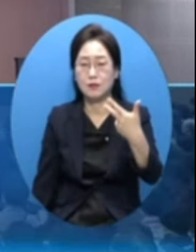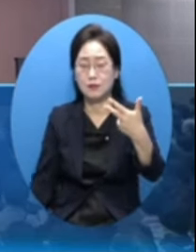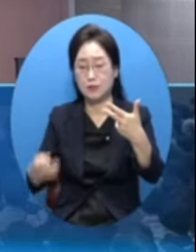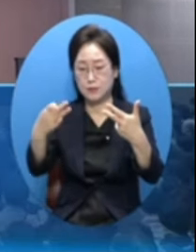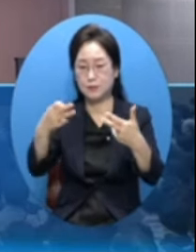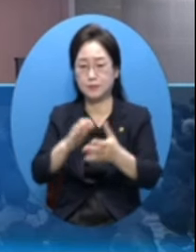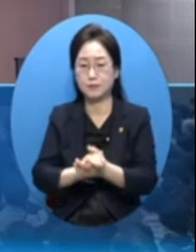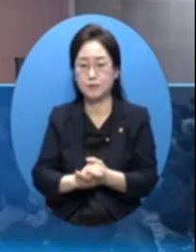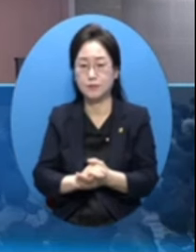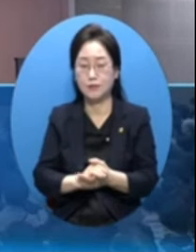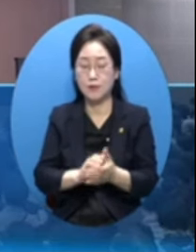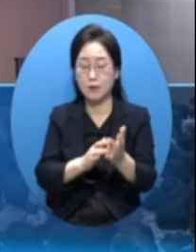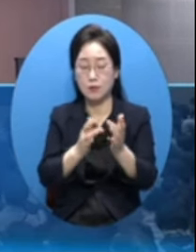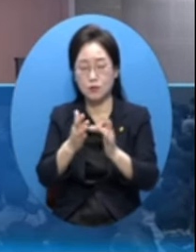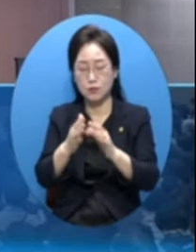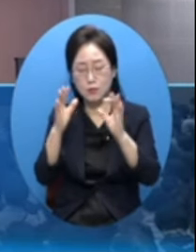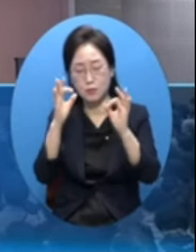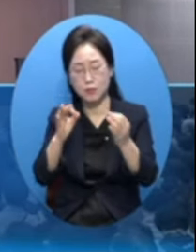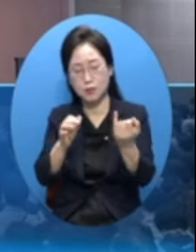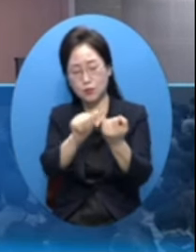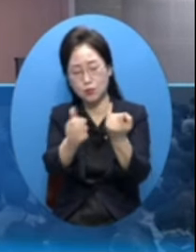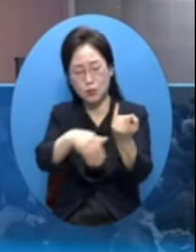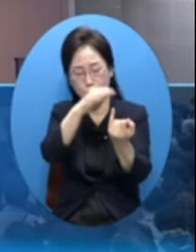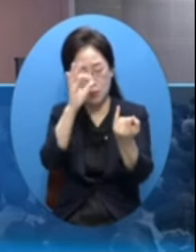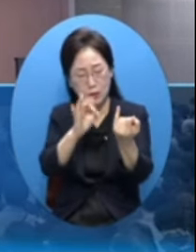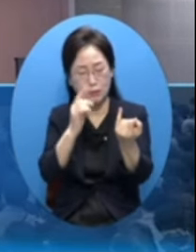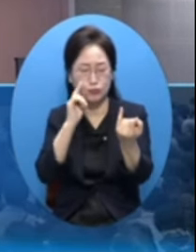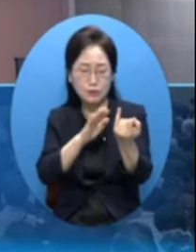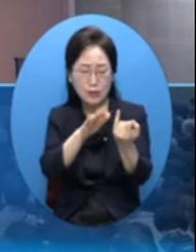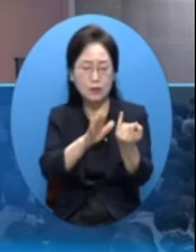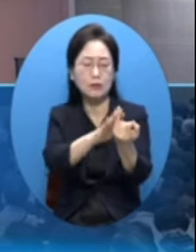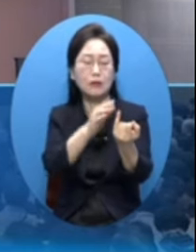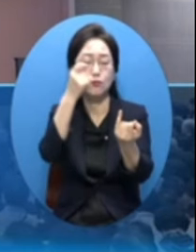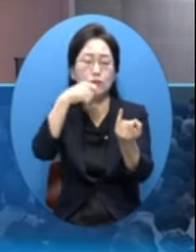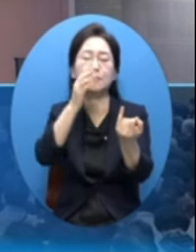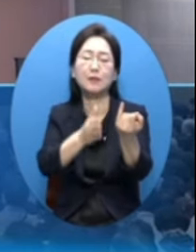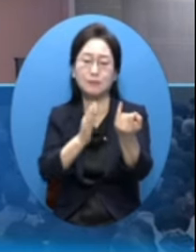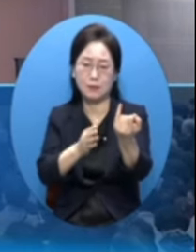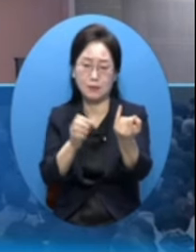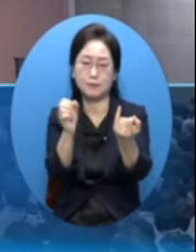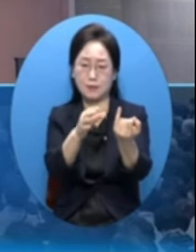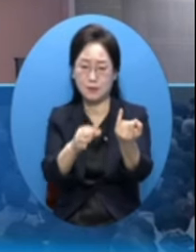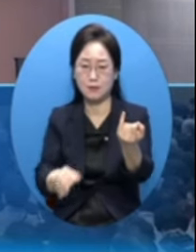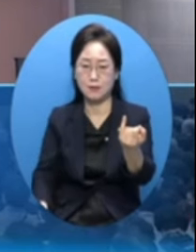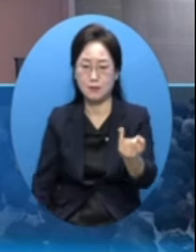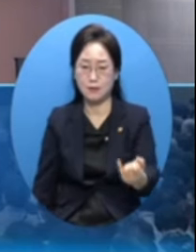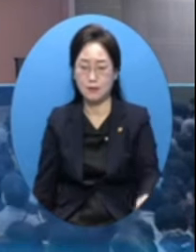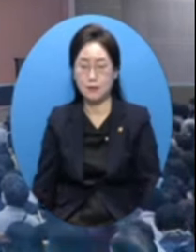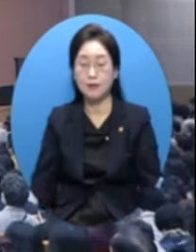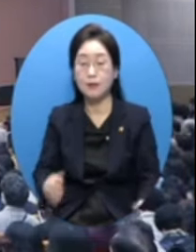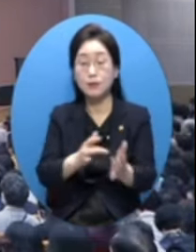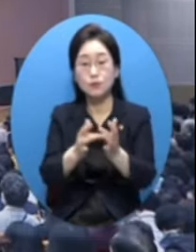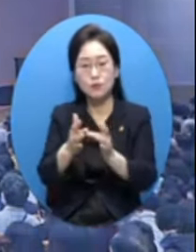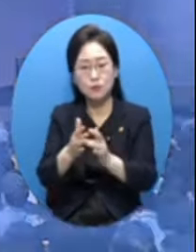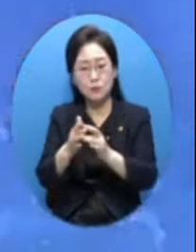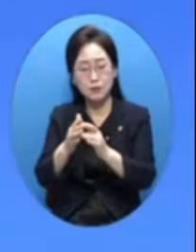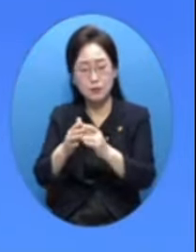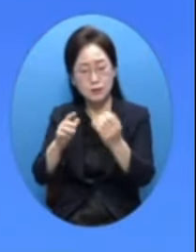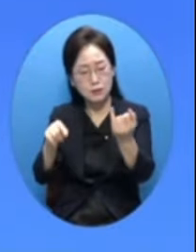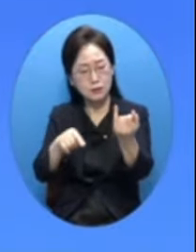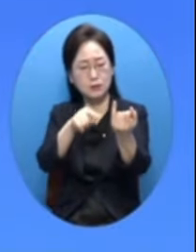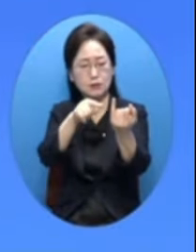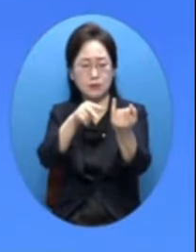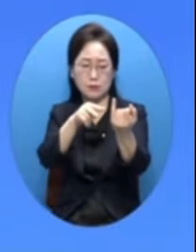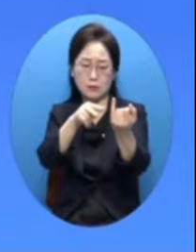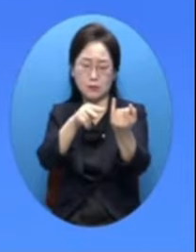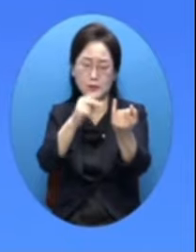말씀합니다. 주께서 과부를 보시고 불쌍히 여기사 울지 말라 하시고, 예수님께서 그녀를 불쌍히